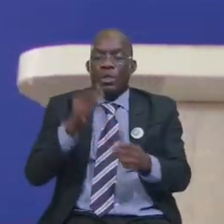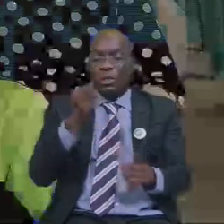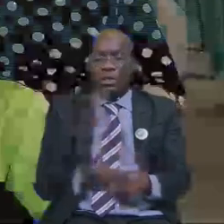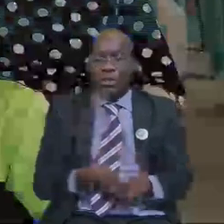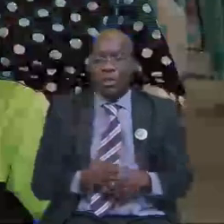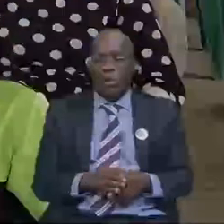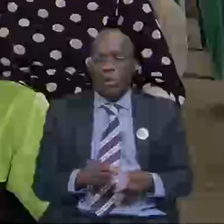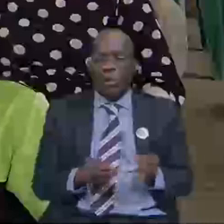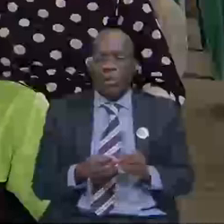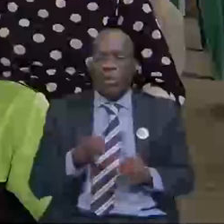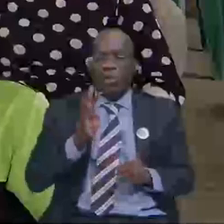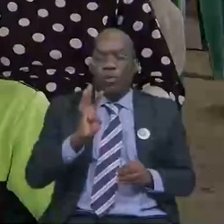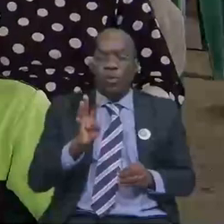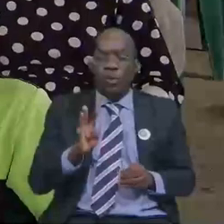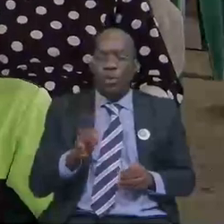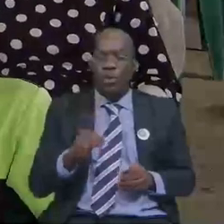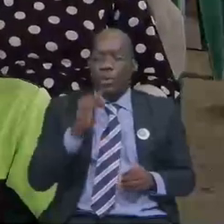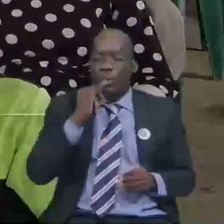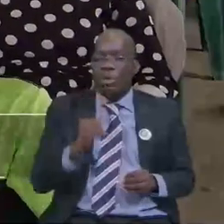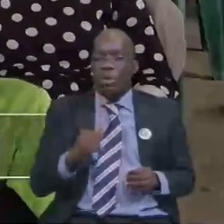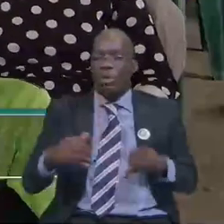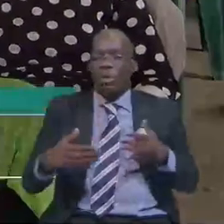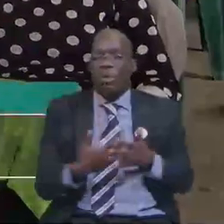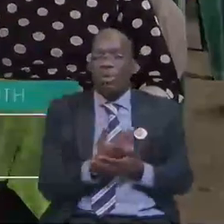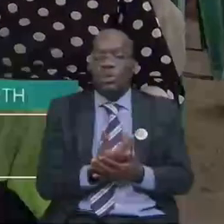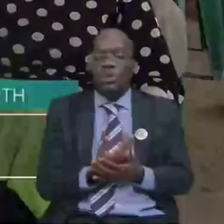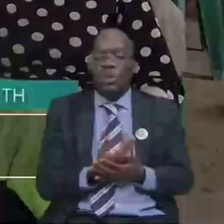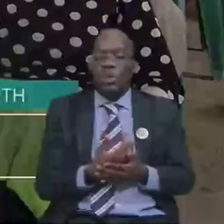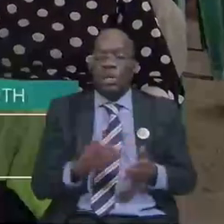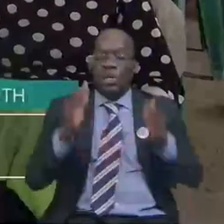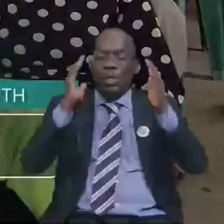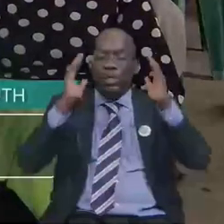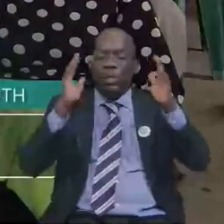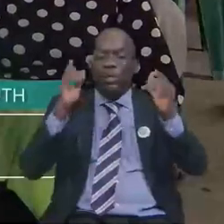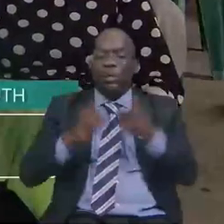quatrièmement c'est une nouvelle dédicace au Devoir